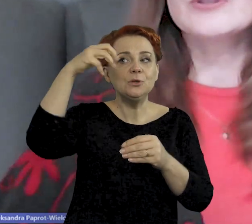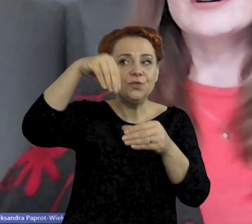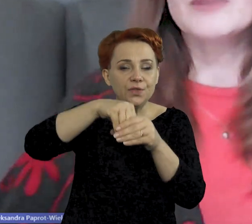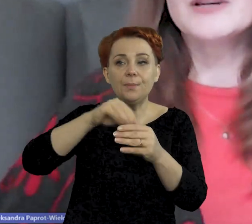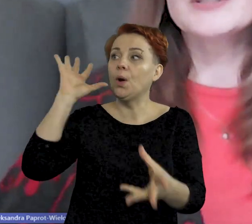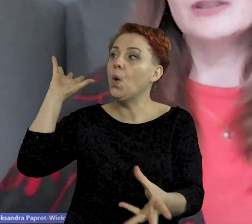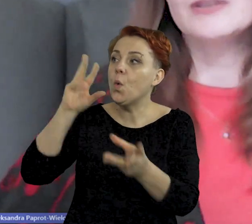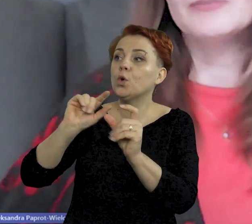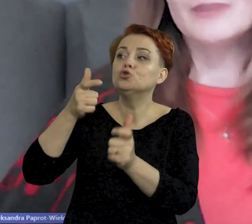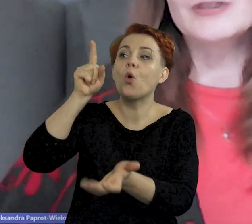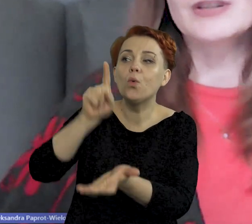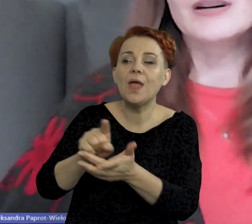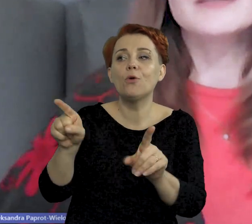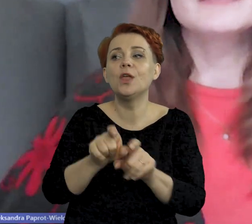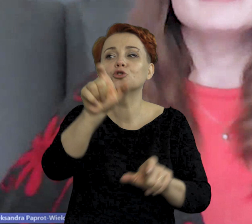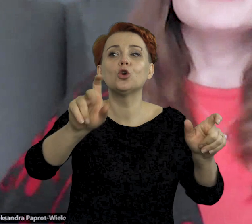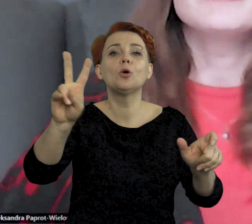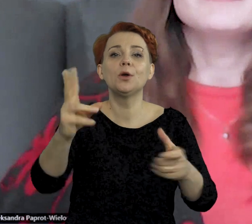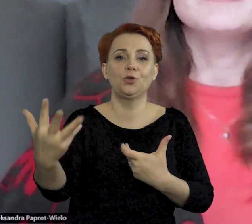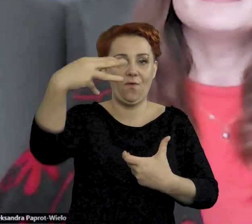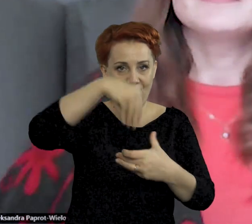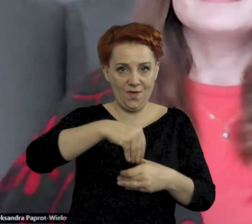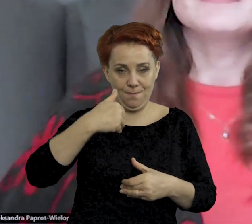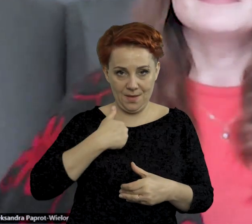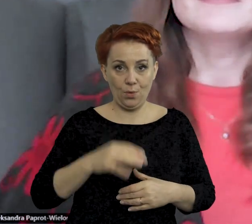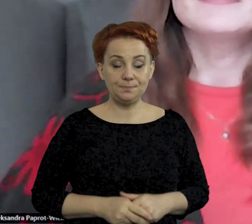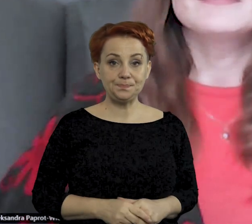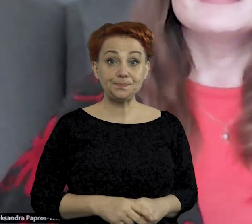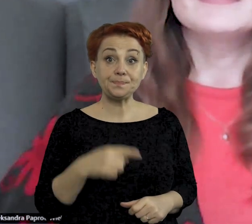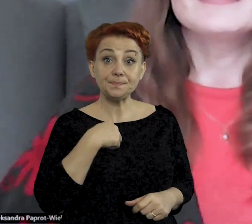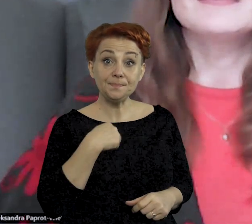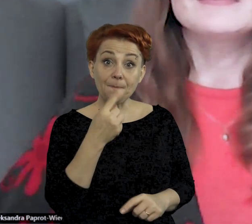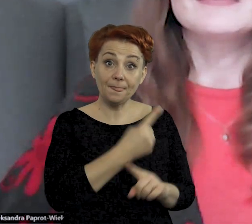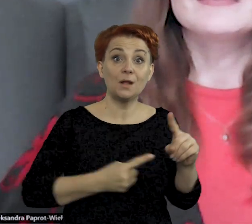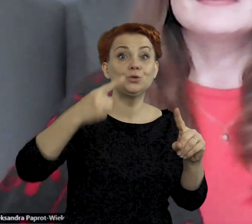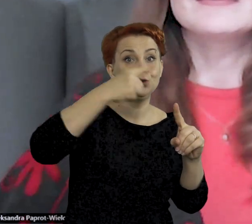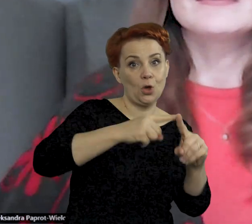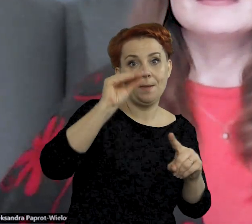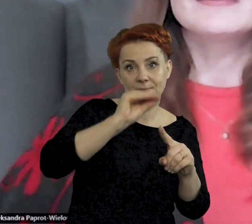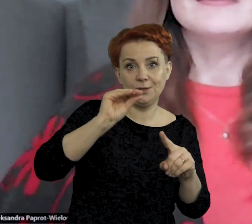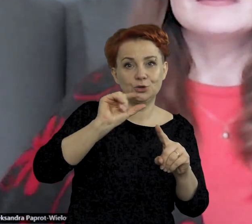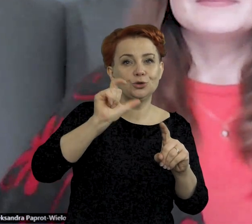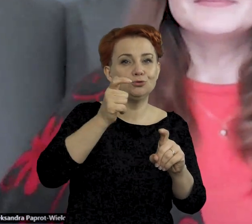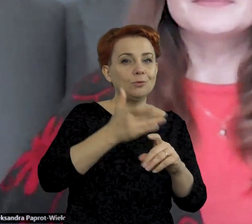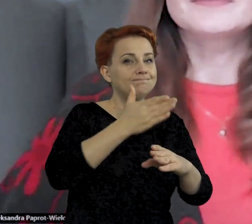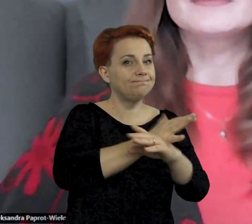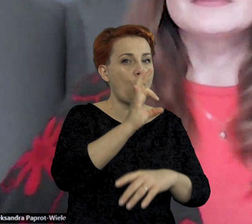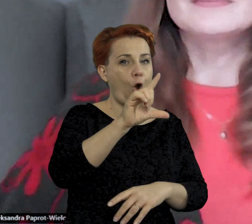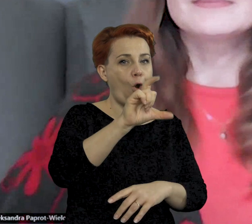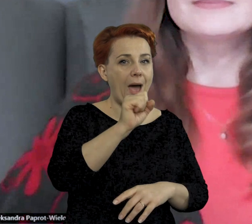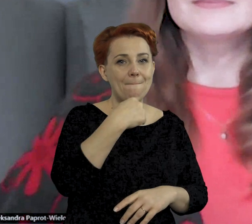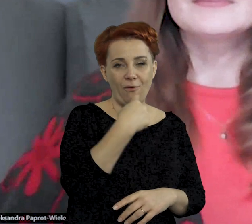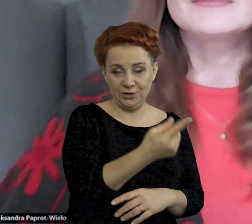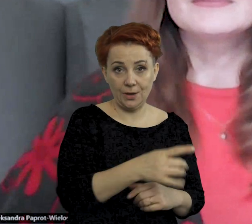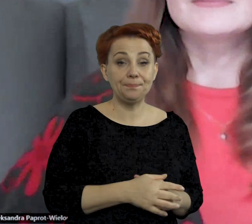o ludziach, o badaczach i badaczkach. Ja dopowiadając w stosunku do tego, co powiedziała Ola, powiedziałbym tak,